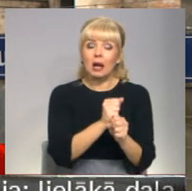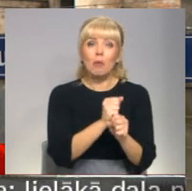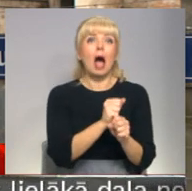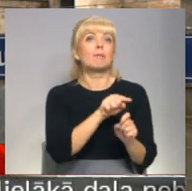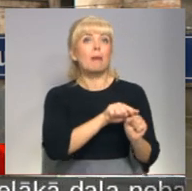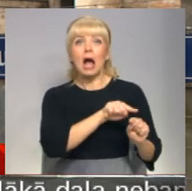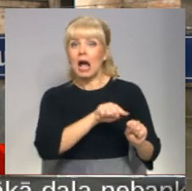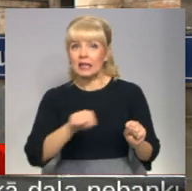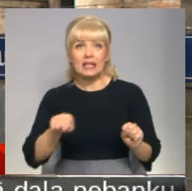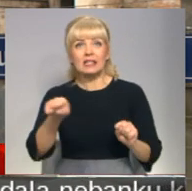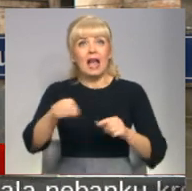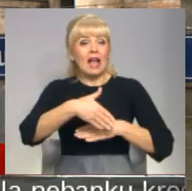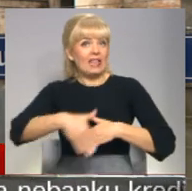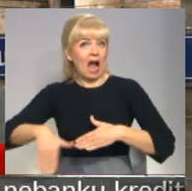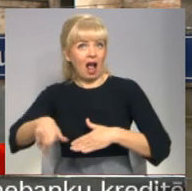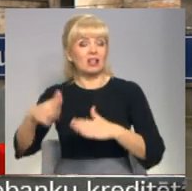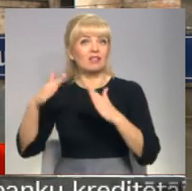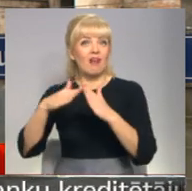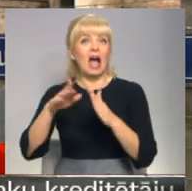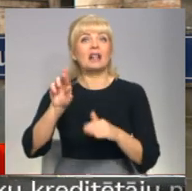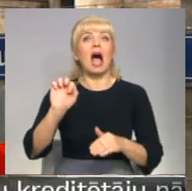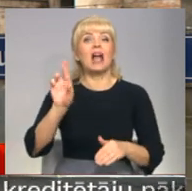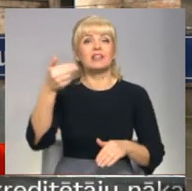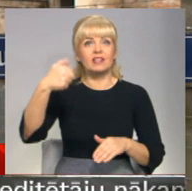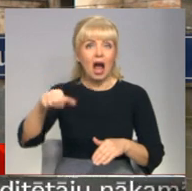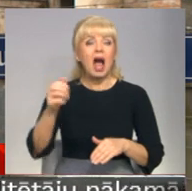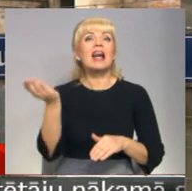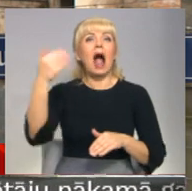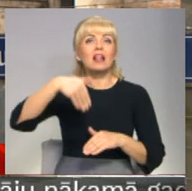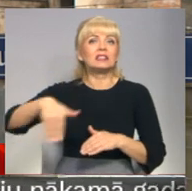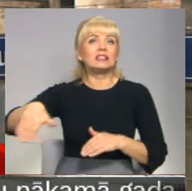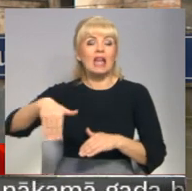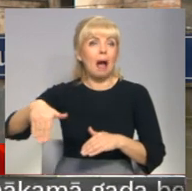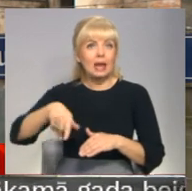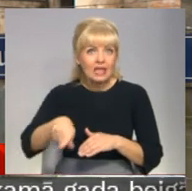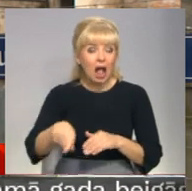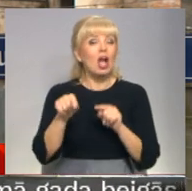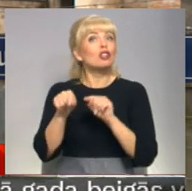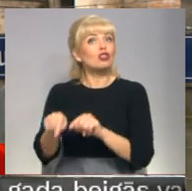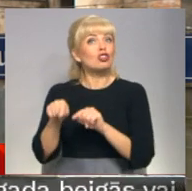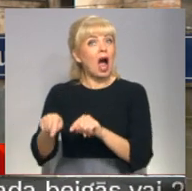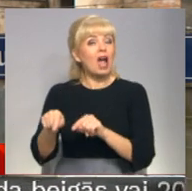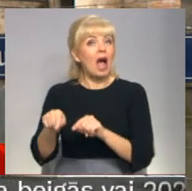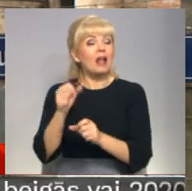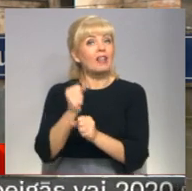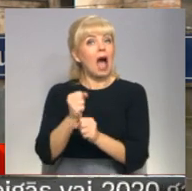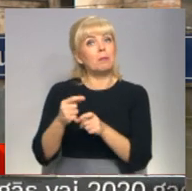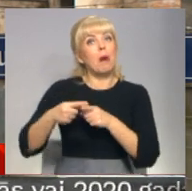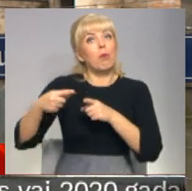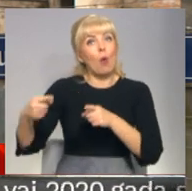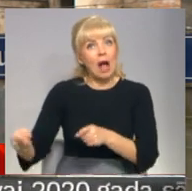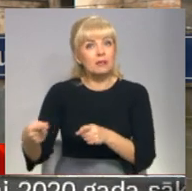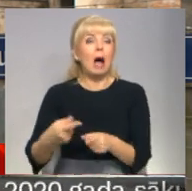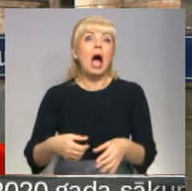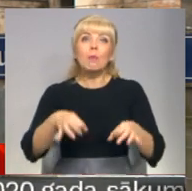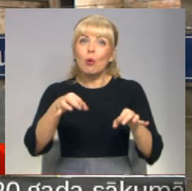te ielas fasādēm pret Raņķa dambi un pret Kalnciem ielu, tad šajā te darba posmā ir būtiski, ka